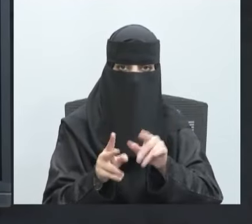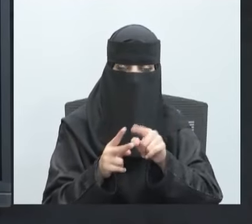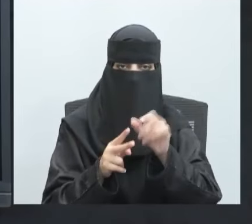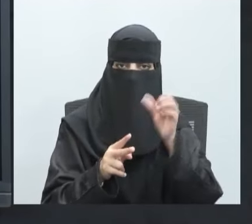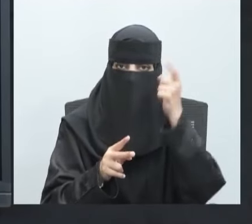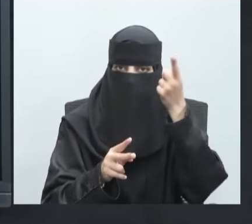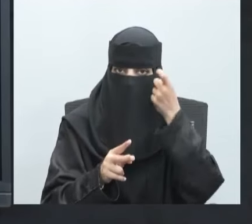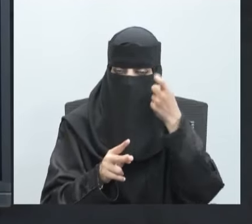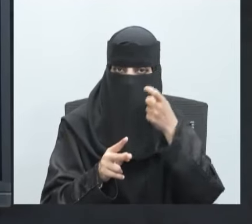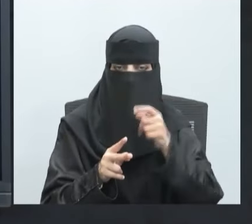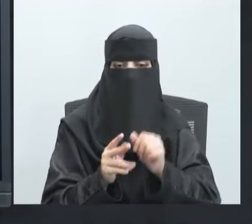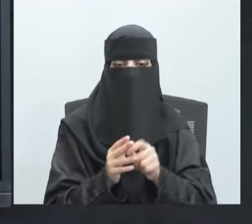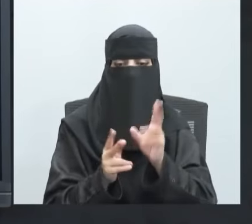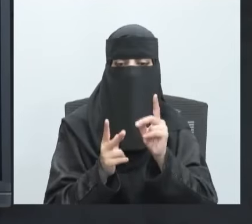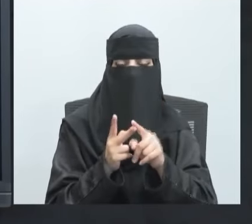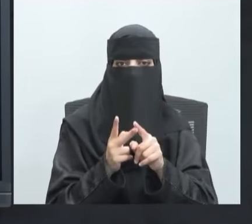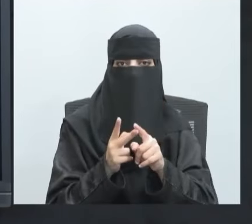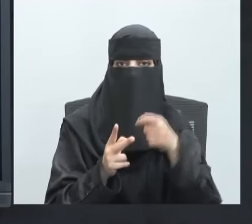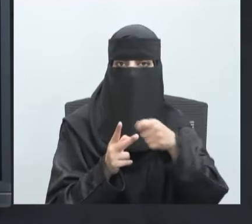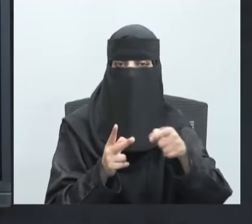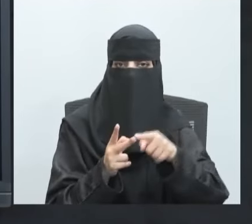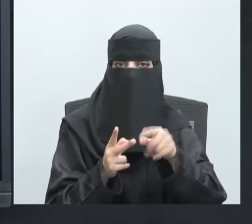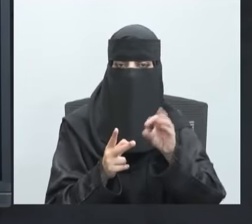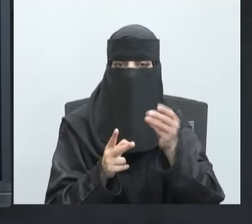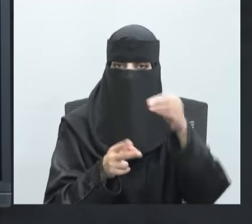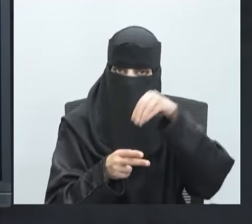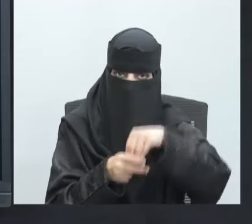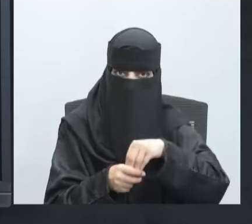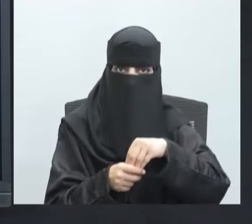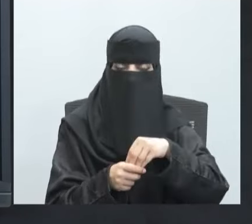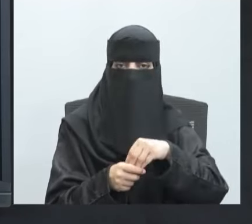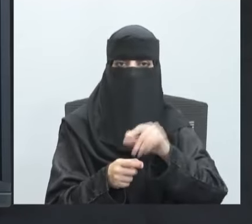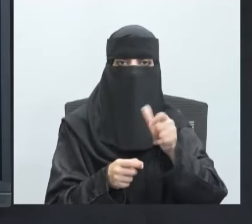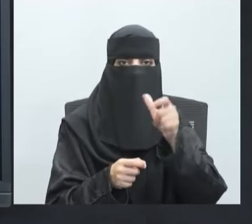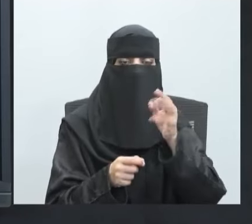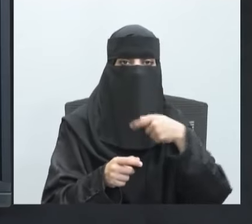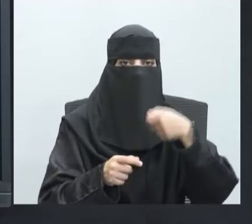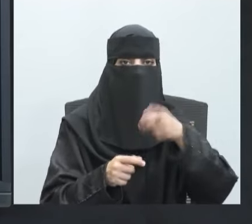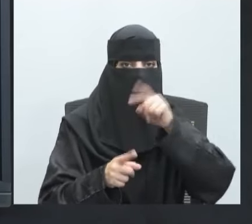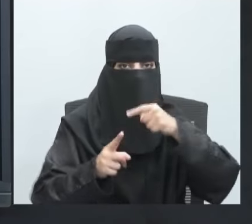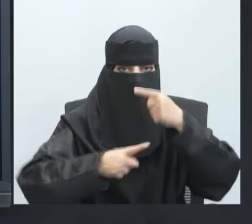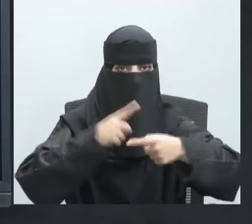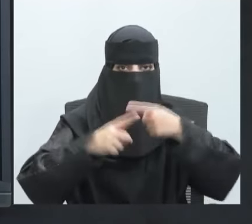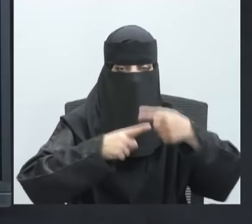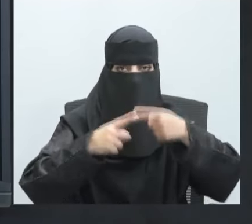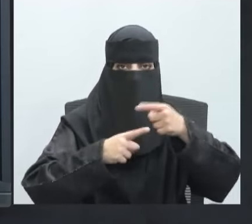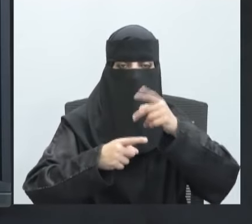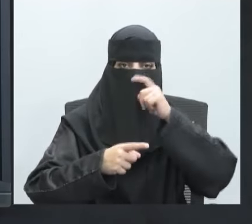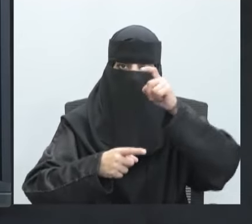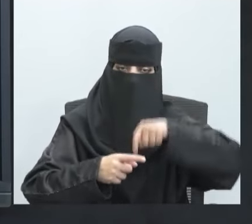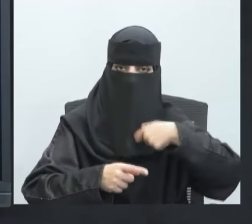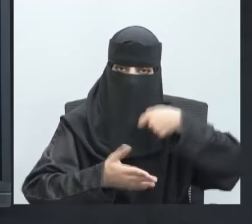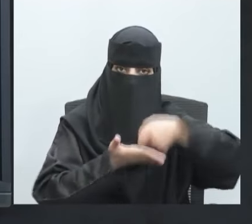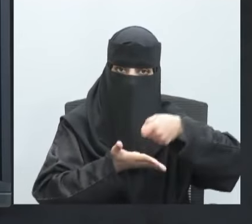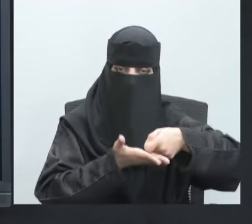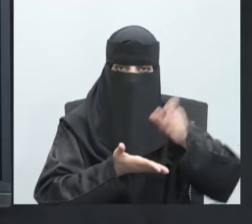وهو معرفه النفقات فدفع النفقات الحاليه هو من ضمن معرفه ما هي النفقات الحاليه التي تستلزم